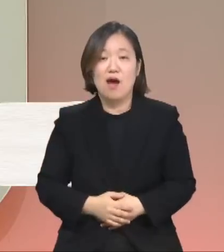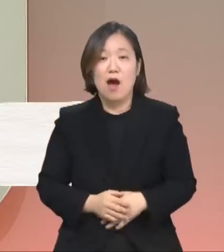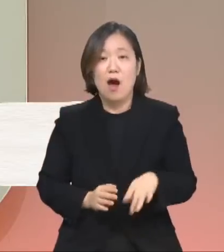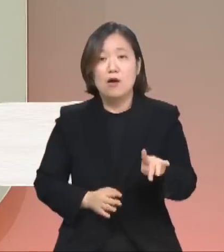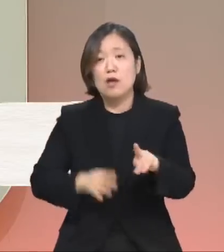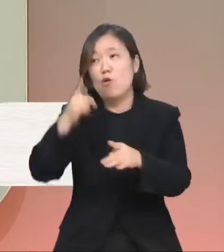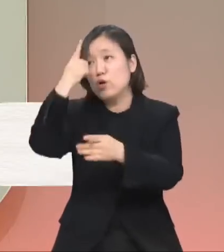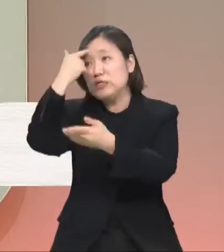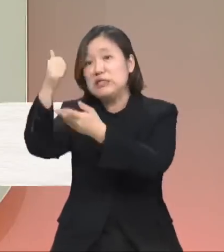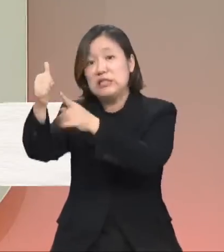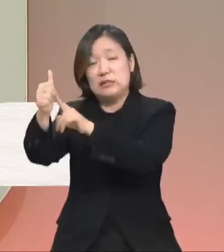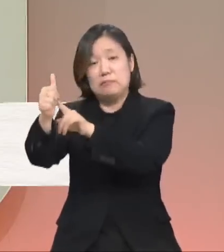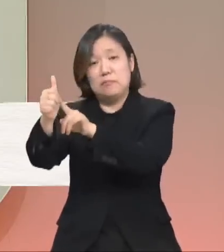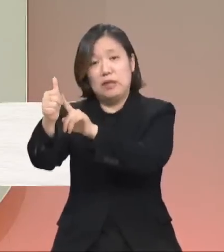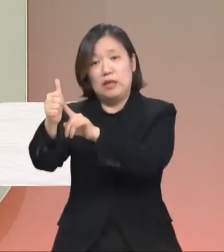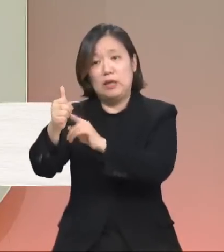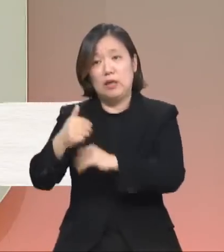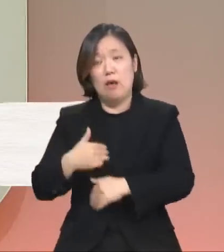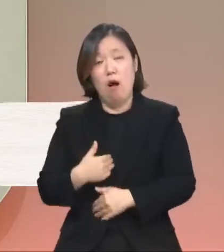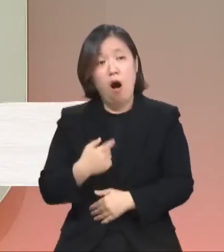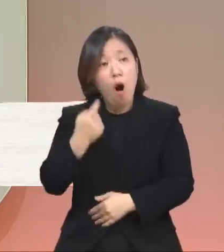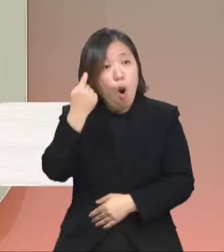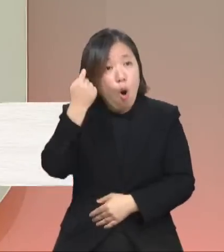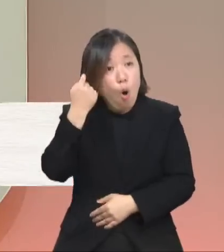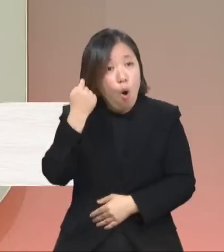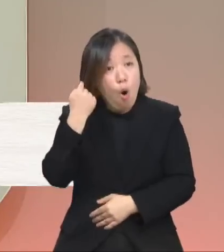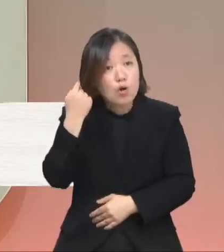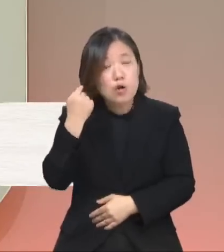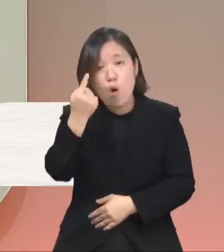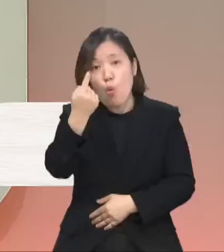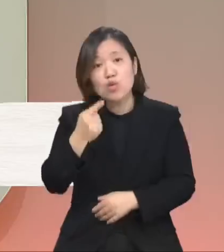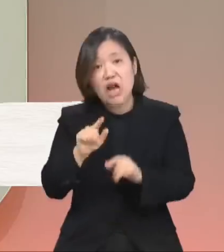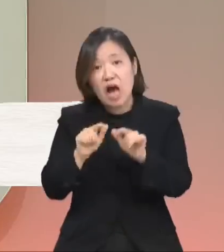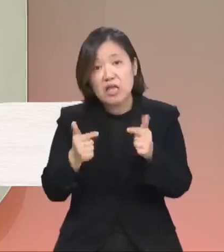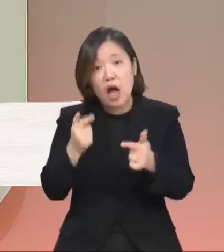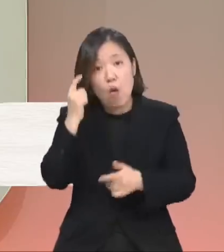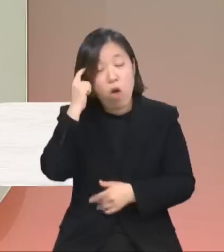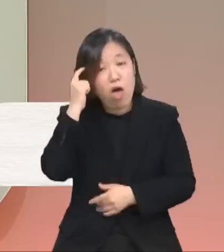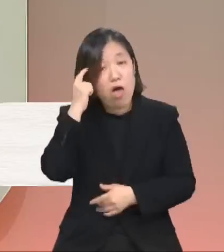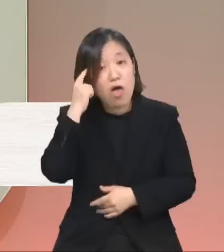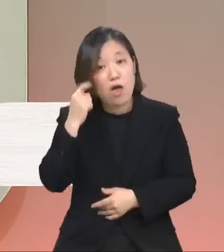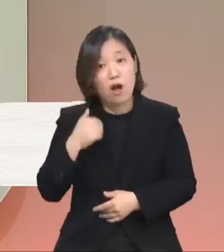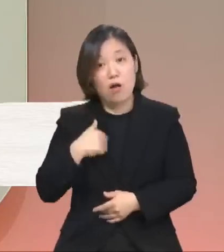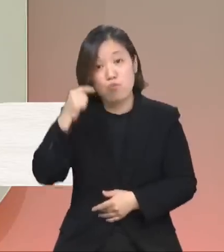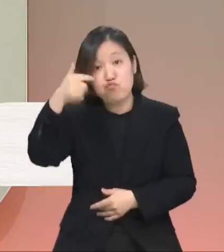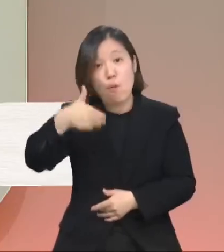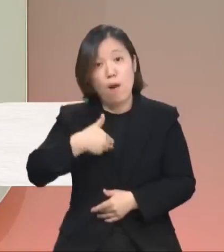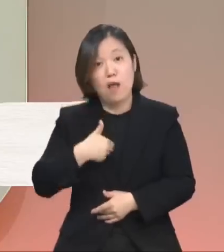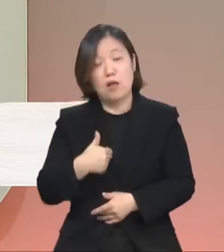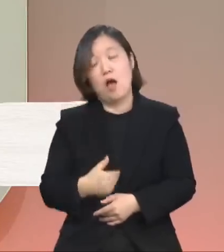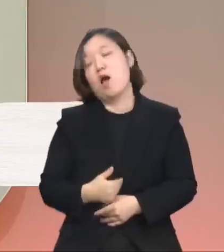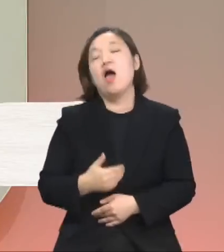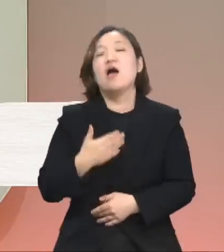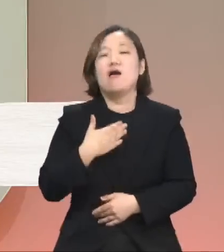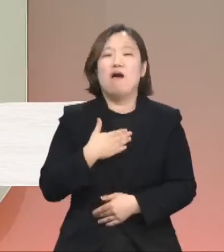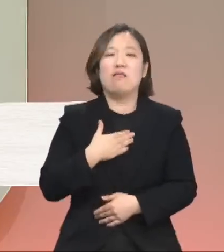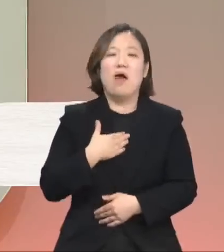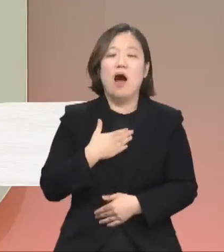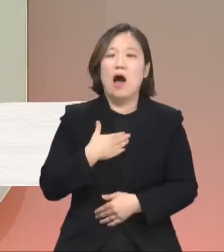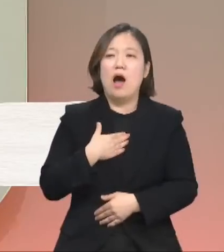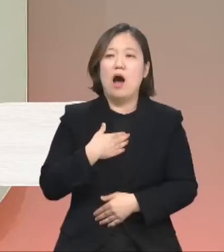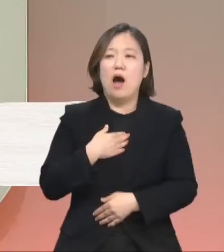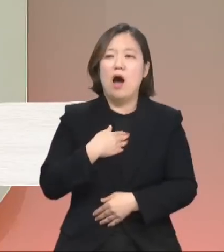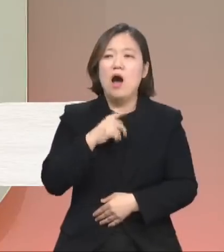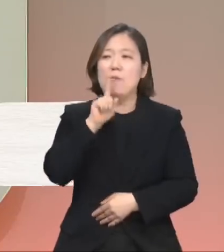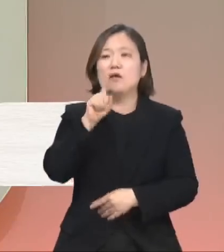주재스님께서 왜 어제 보이지 않았냐고 물어보셔서 사정을 말씀드렸어요